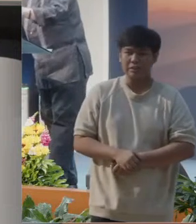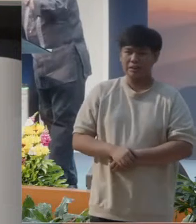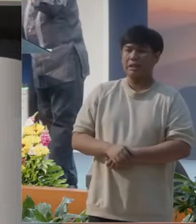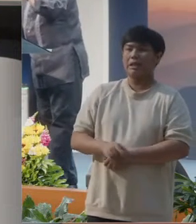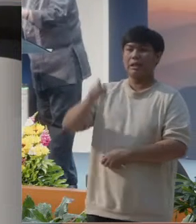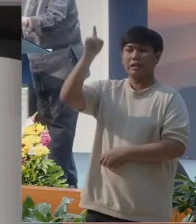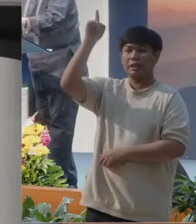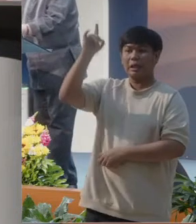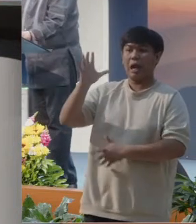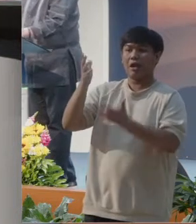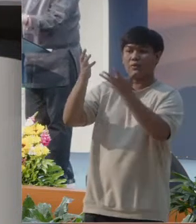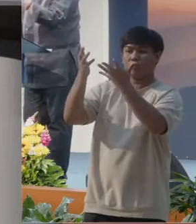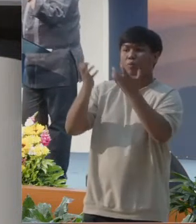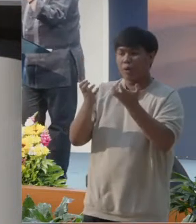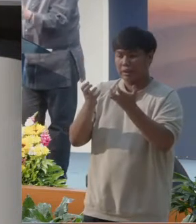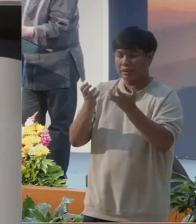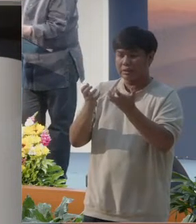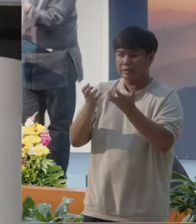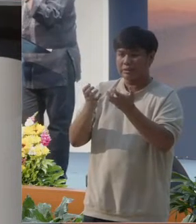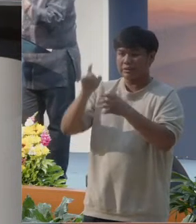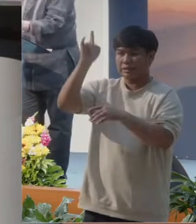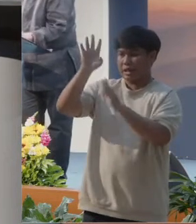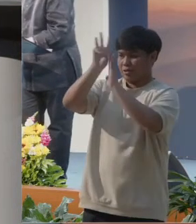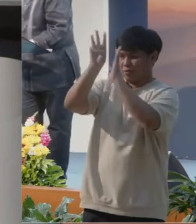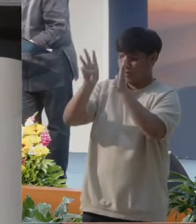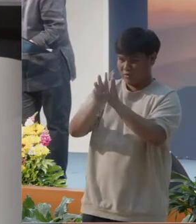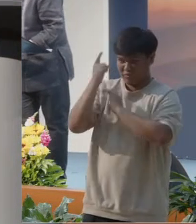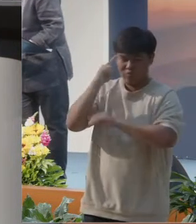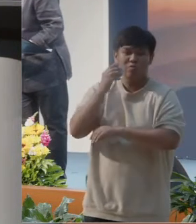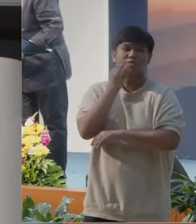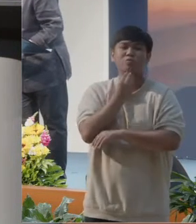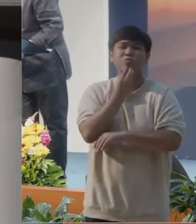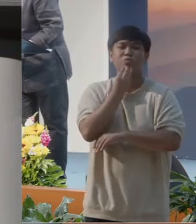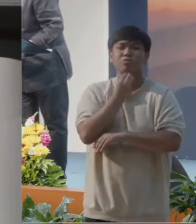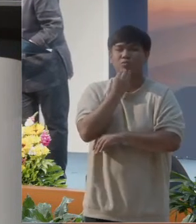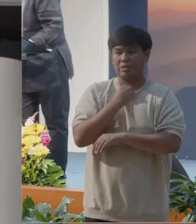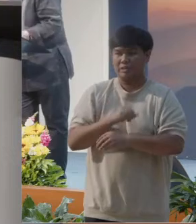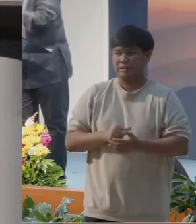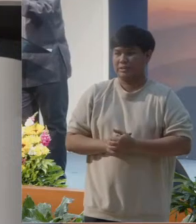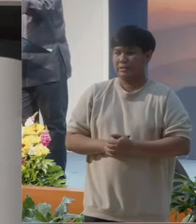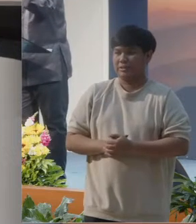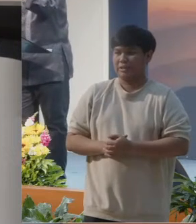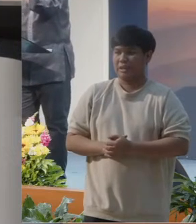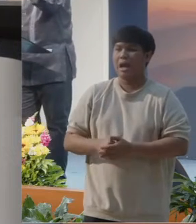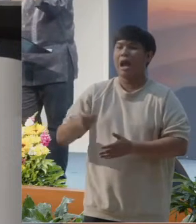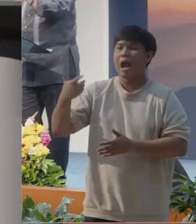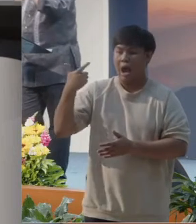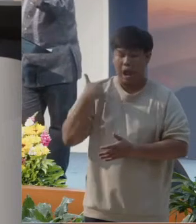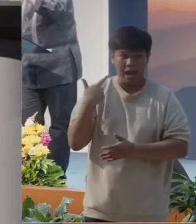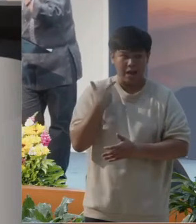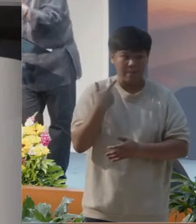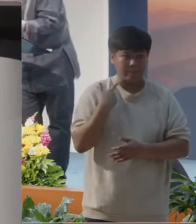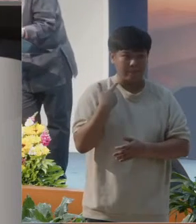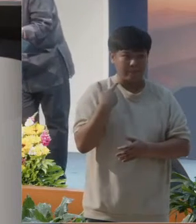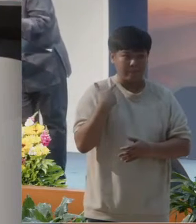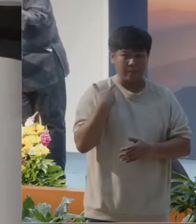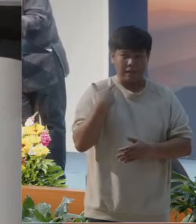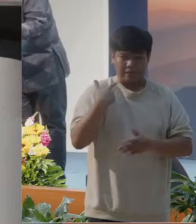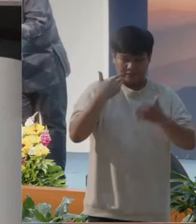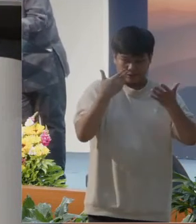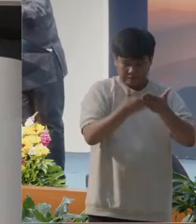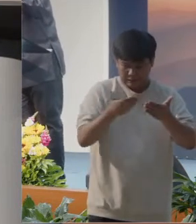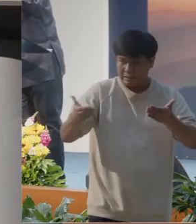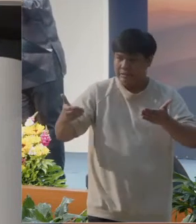ang gusto ng Diyos, ang Panginoon sa Israel. Sabi niya ganoon, mayroong mga itinalaga